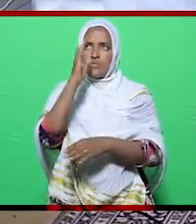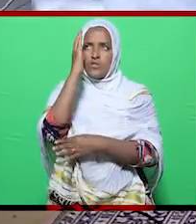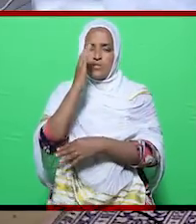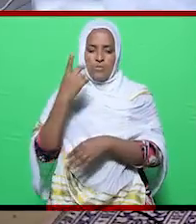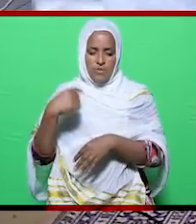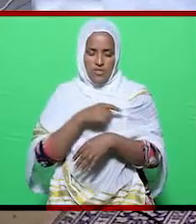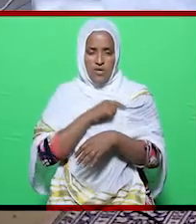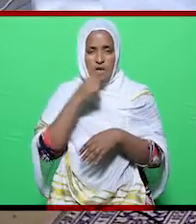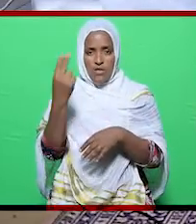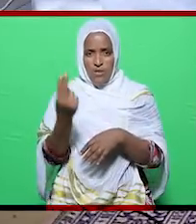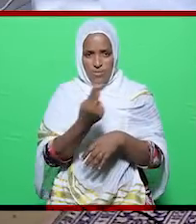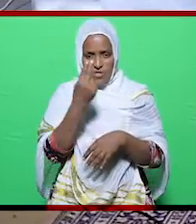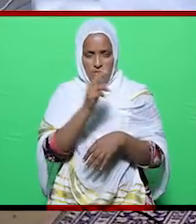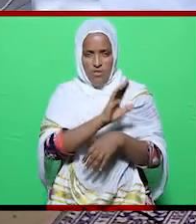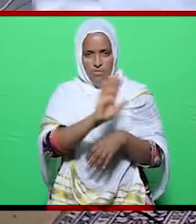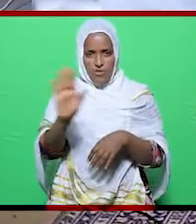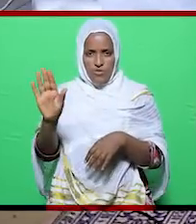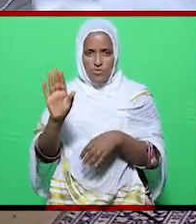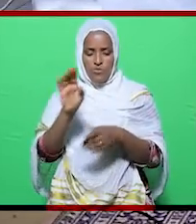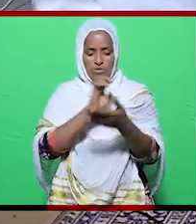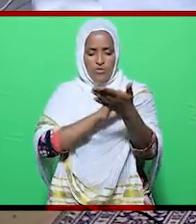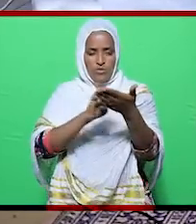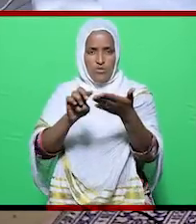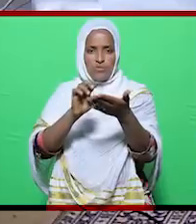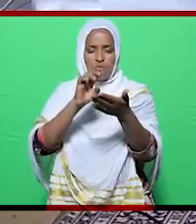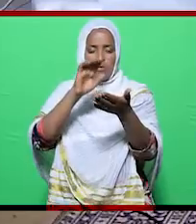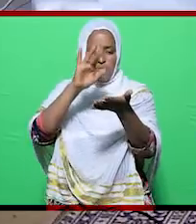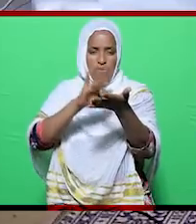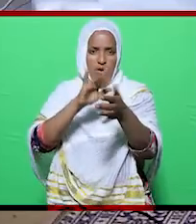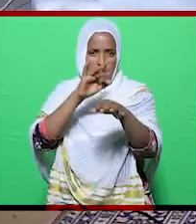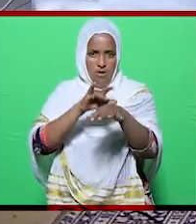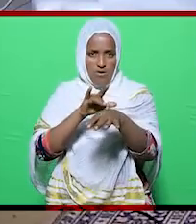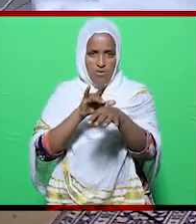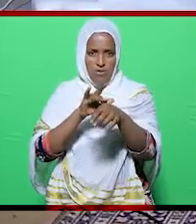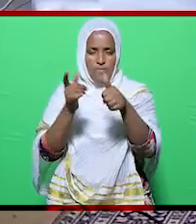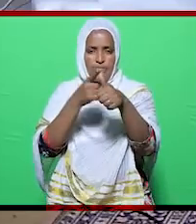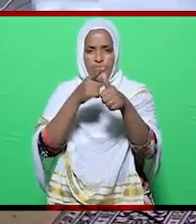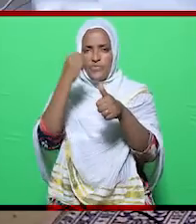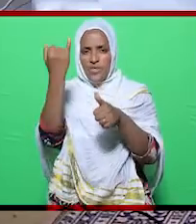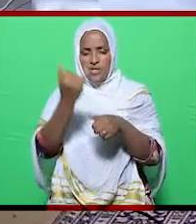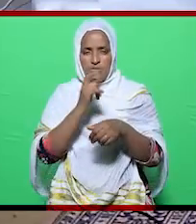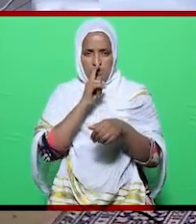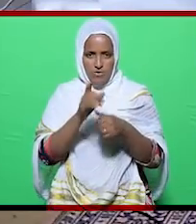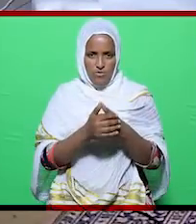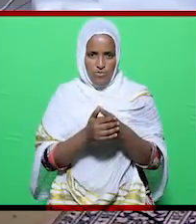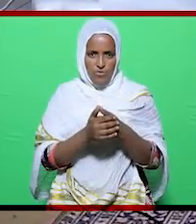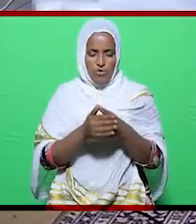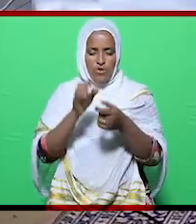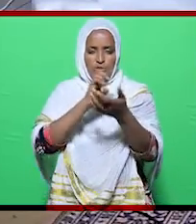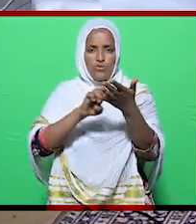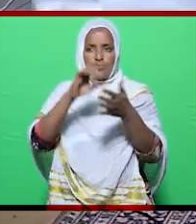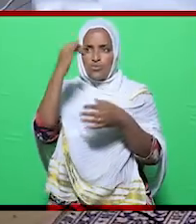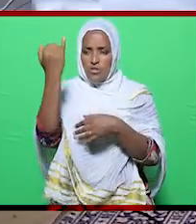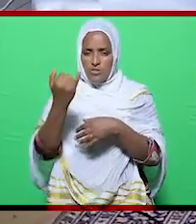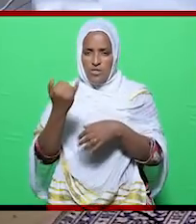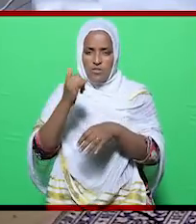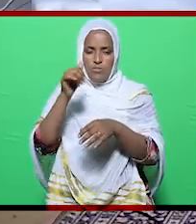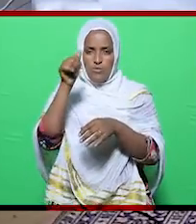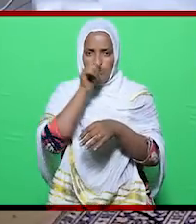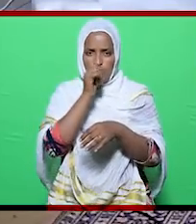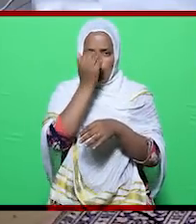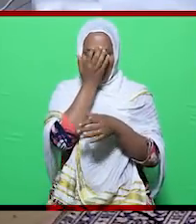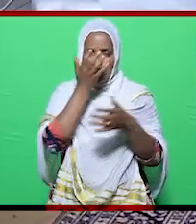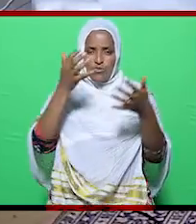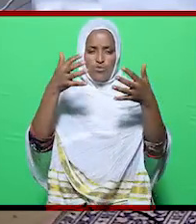ለአምልኮተ እግዚአብሔር ከምንጠቀምባቸው ናያተ ቅዱሳቶቻችን መካከል አንደኛው ሥዕል ነው። ቅዱሳት